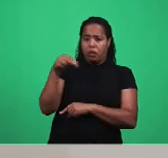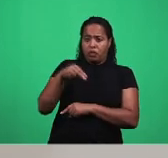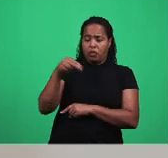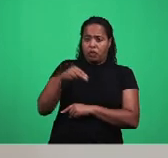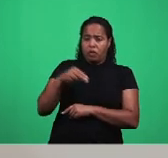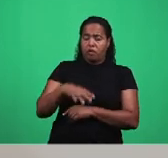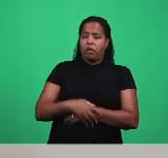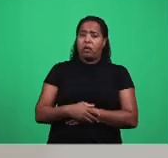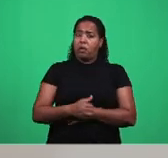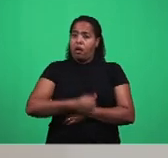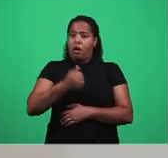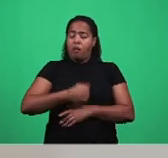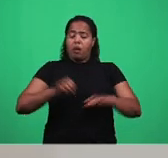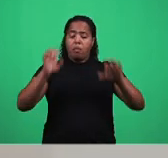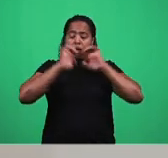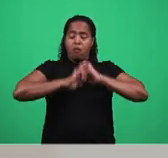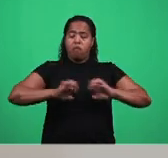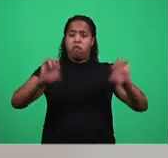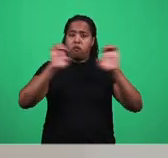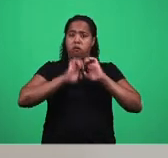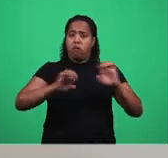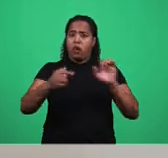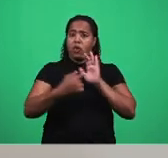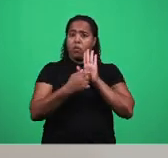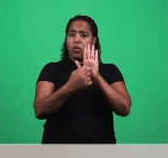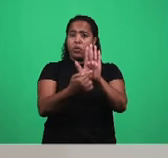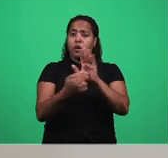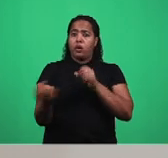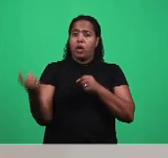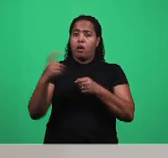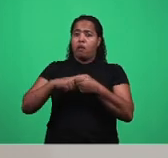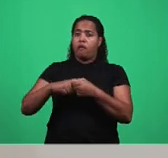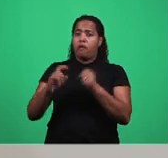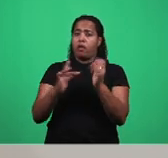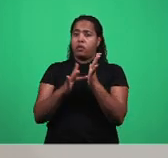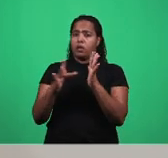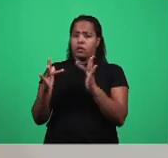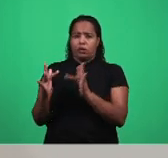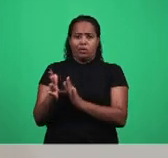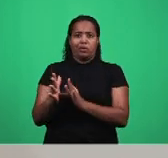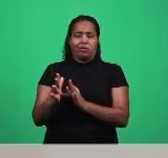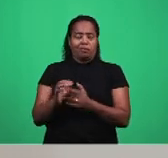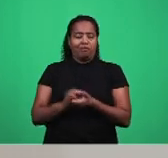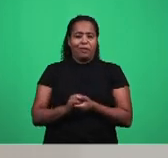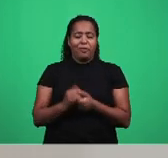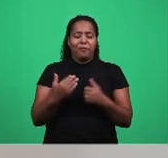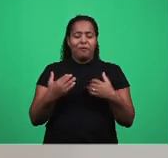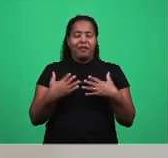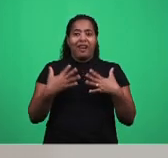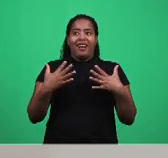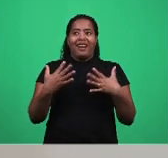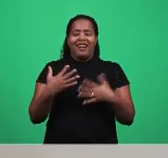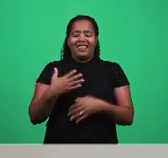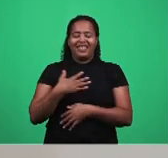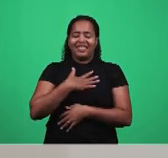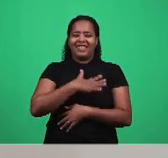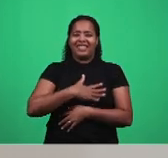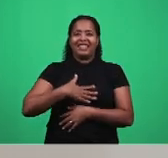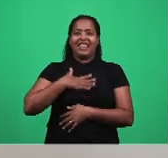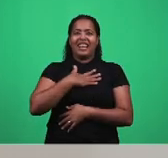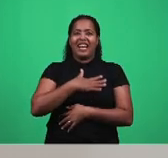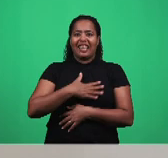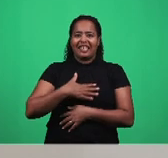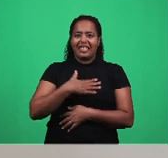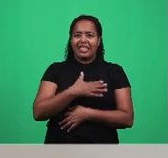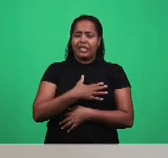nous avons fait la première proclamation par rapport à la venue du Seigneur Jésus et une surprise qui a